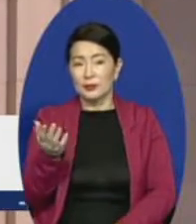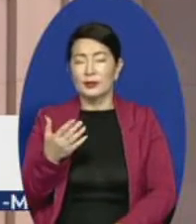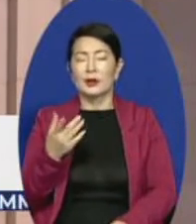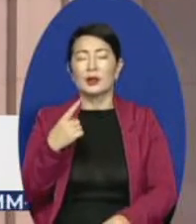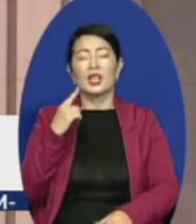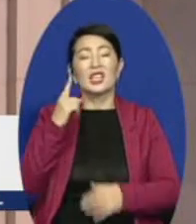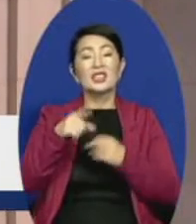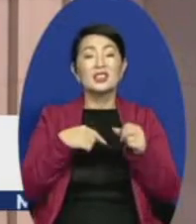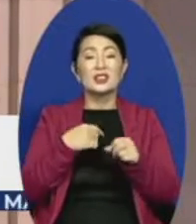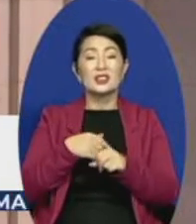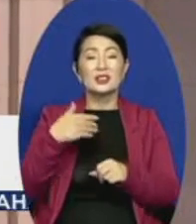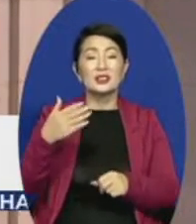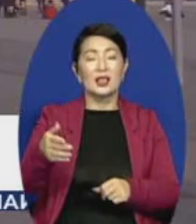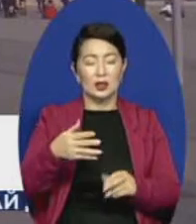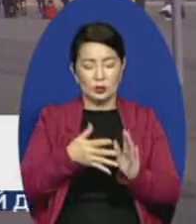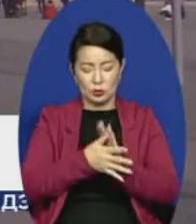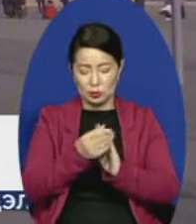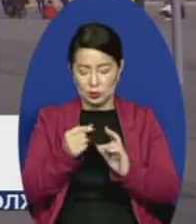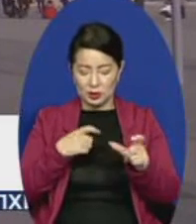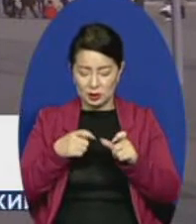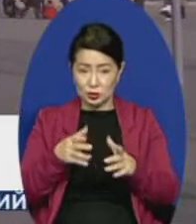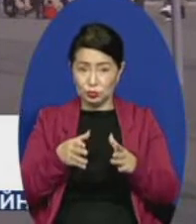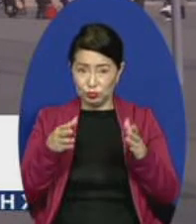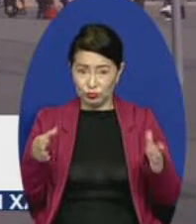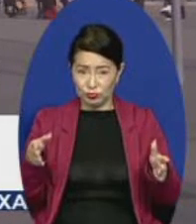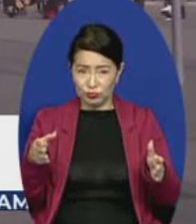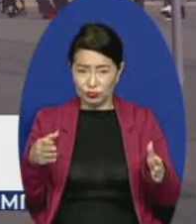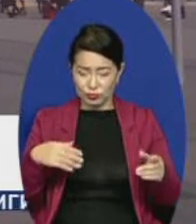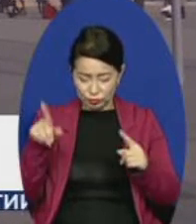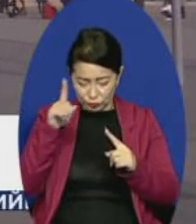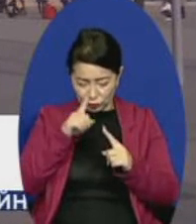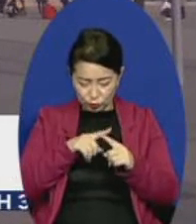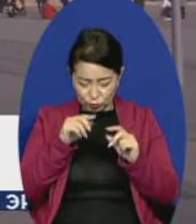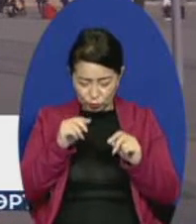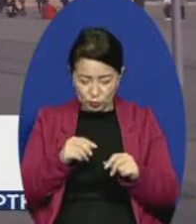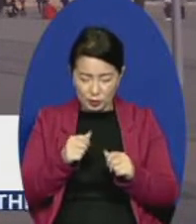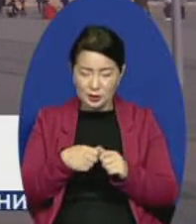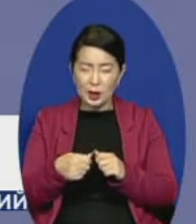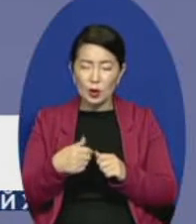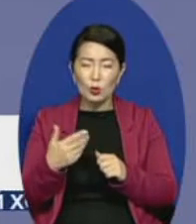Эх оны төсвийн онцлог нь эдийн засгийг тэлхээс гадна энэ мэд төвчж болох зардал,